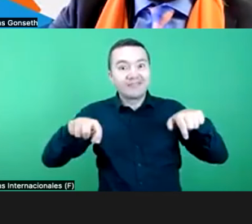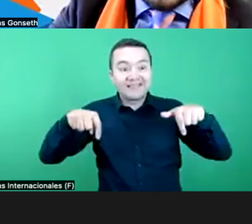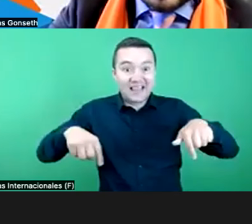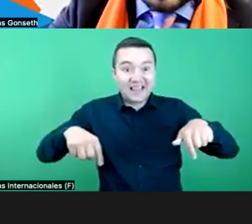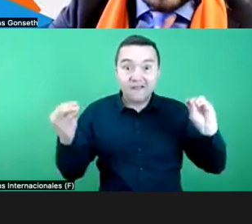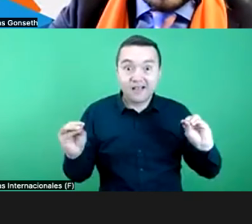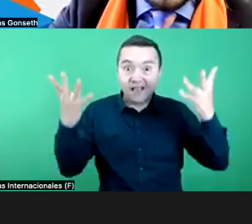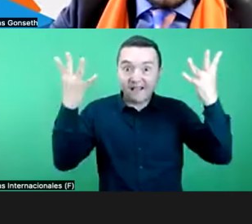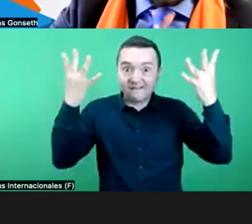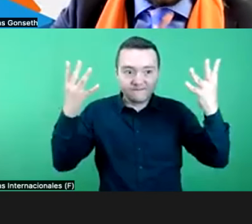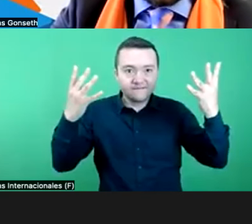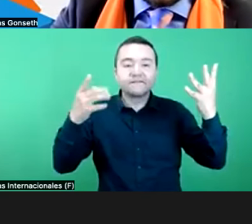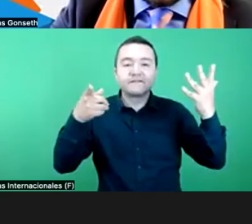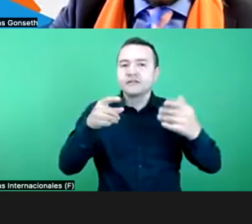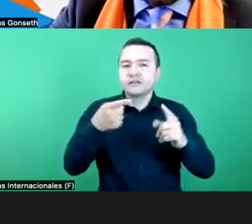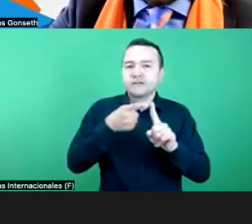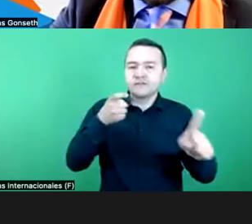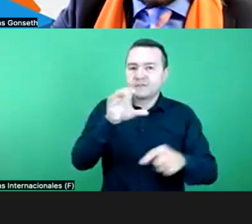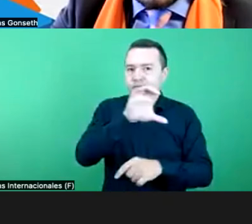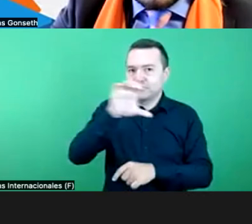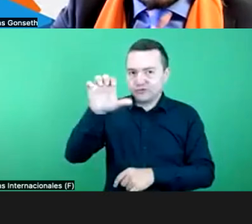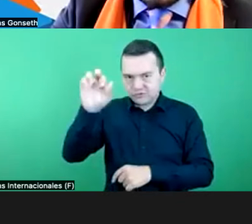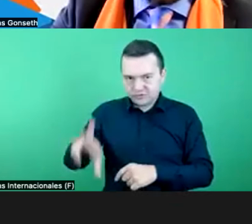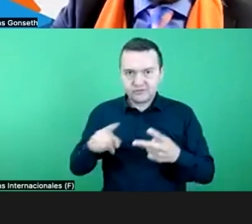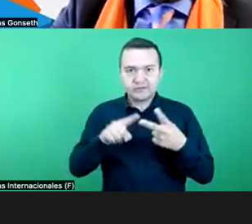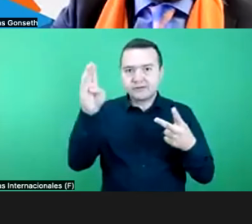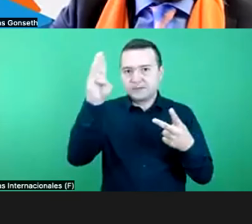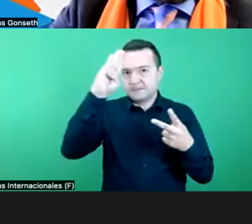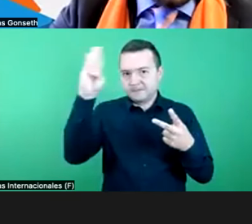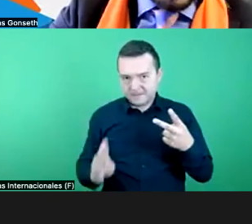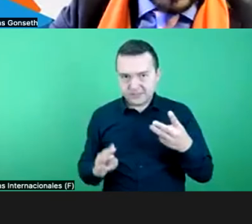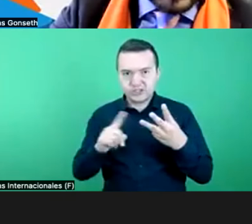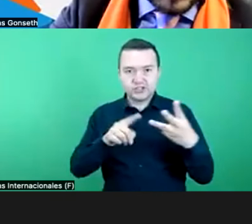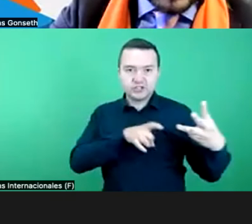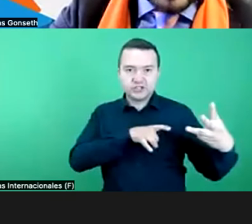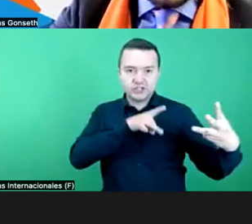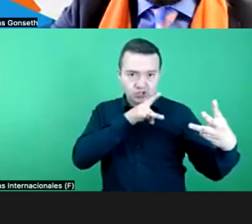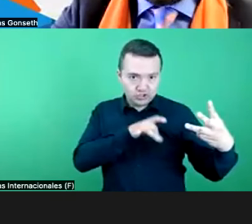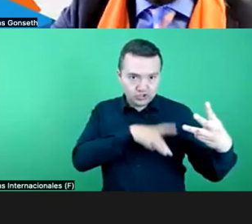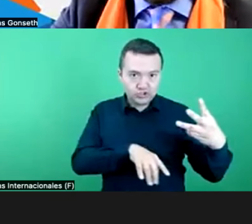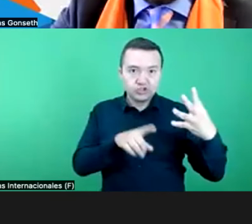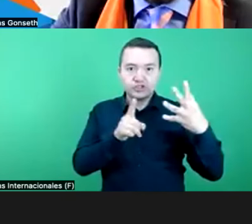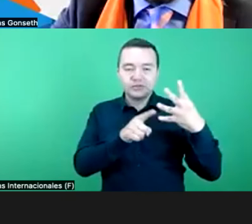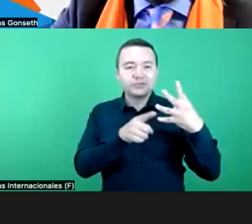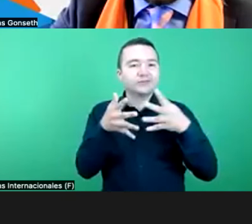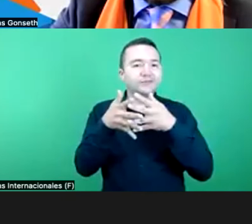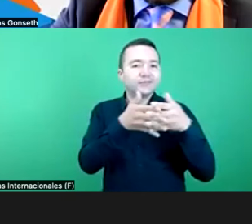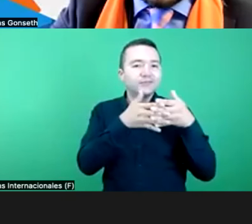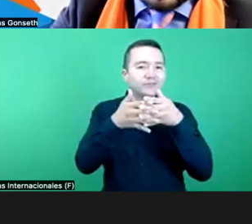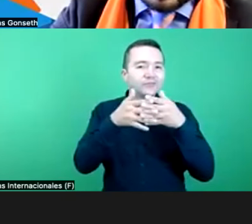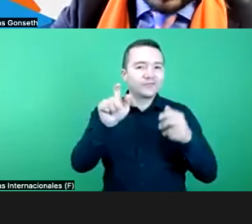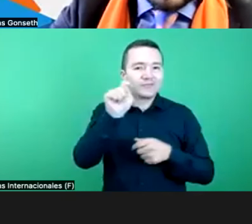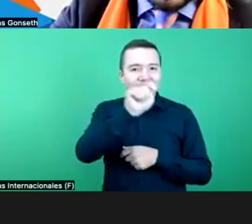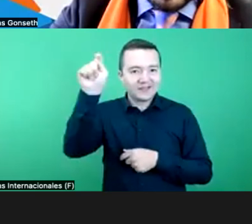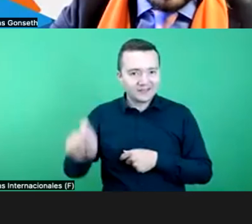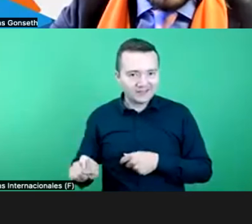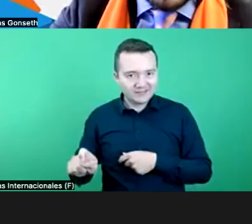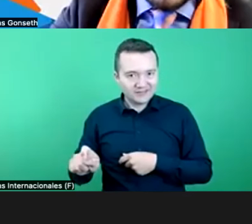nous en live depuis le Costa Rica, le Brésil, le Chili, les États-Unis, le Texas,